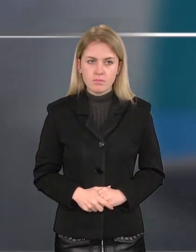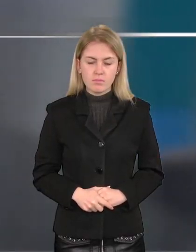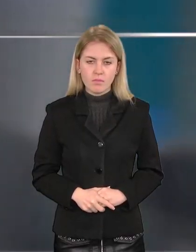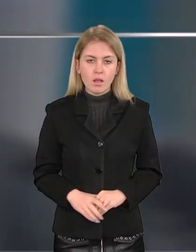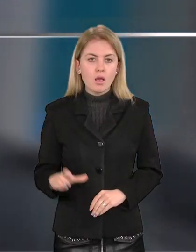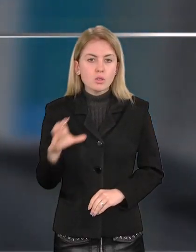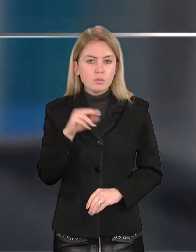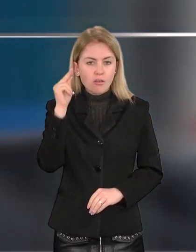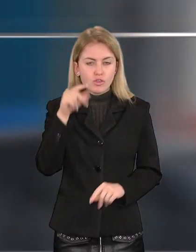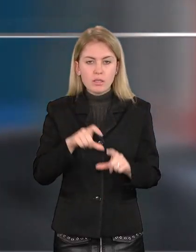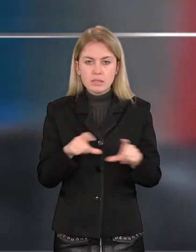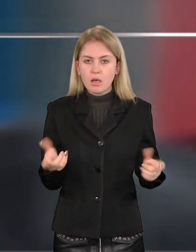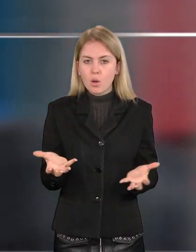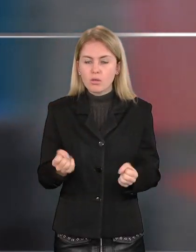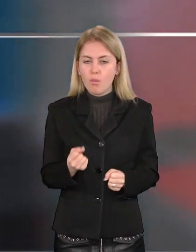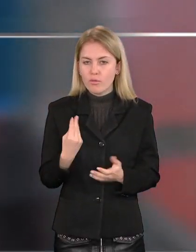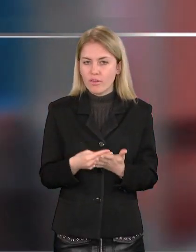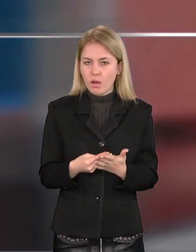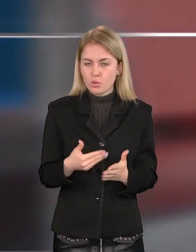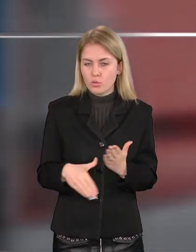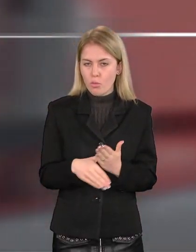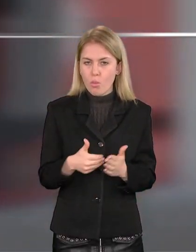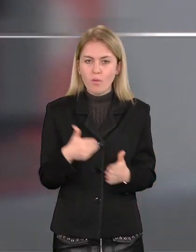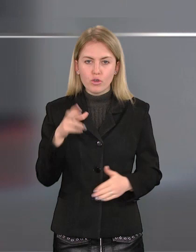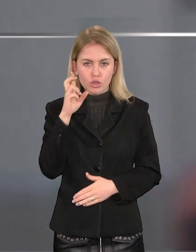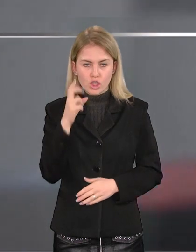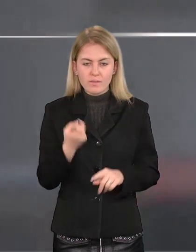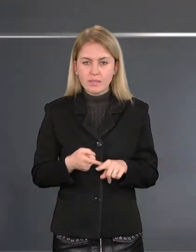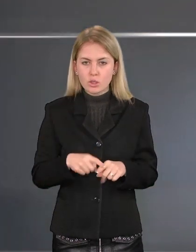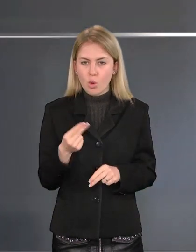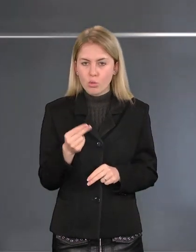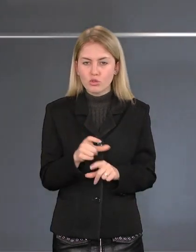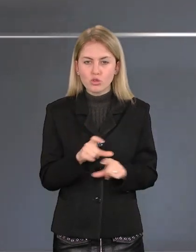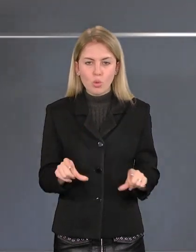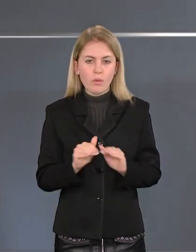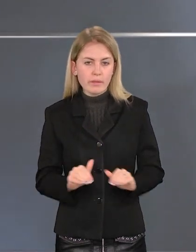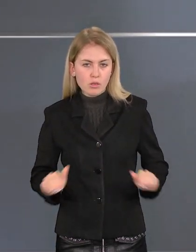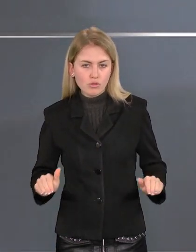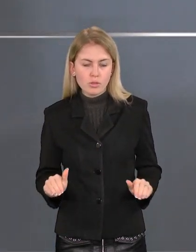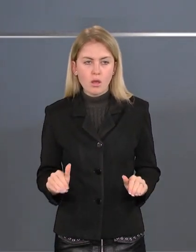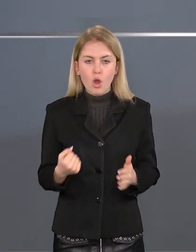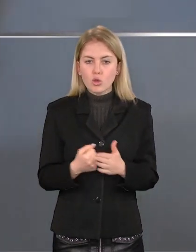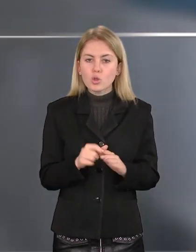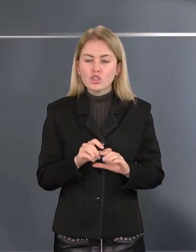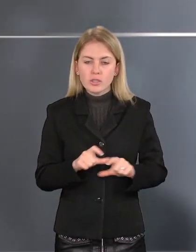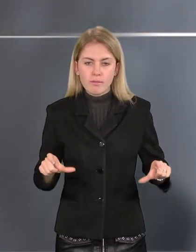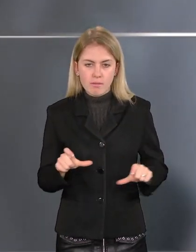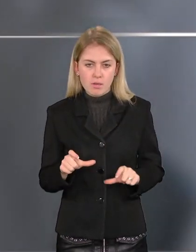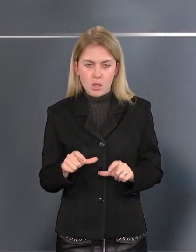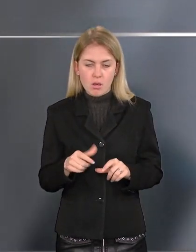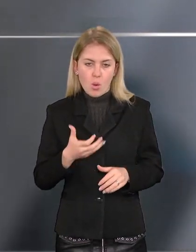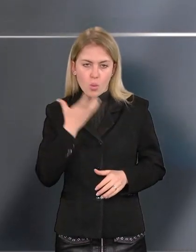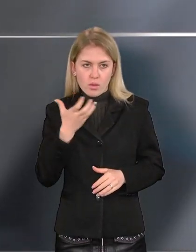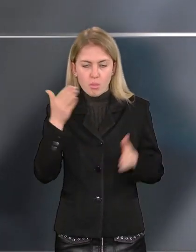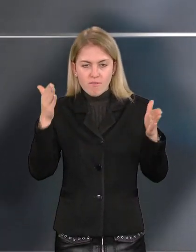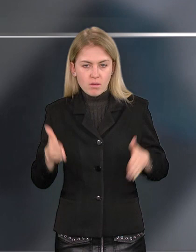Сумські навчальні заклади отримують фінансову допомогу від держави. За ці кошти школи, дитячі садочки та дошкільні установи утеплюють фасади,